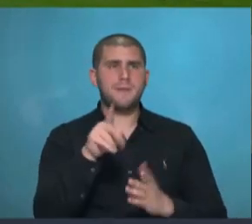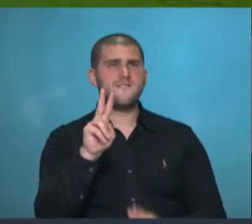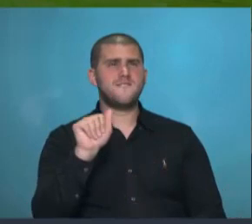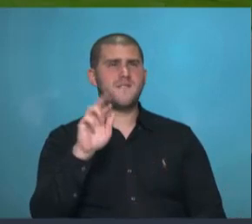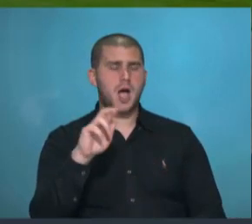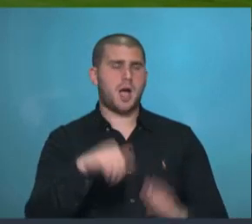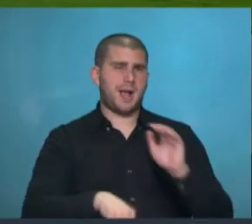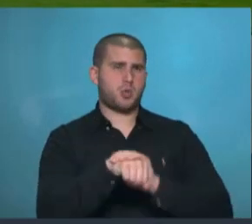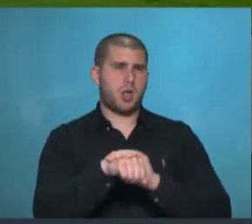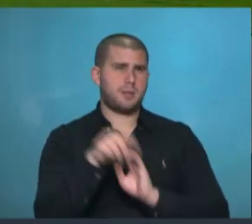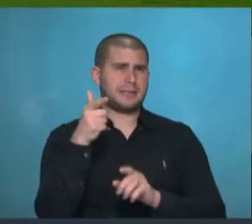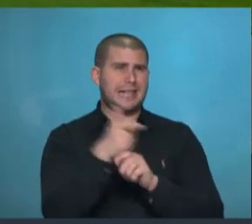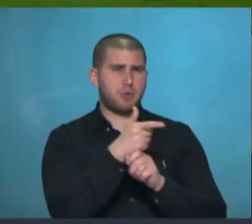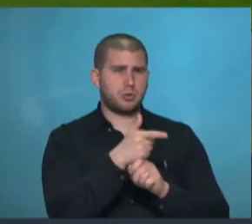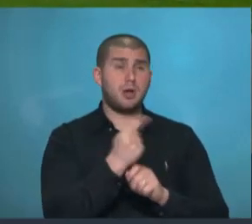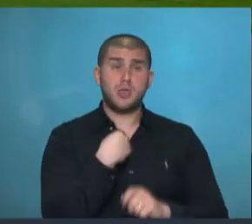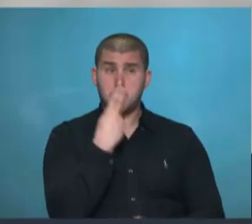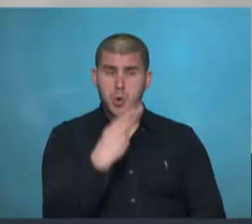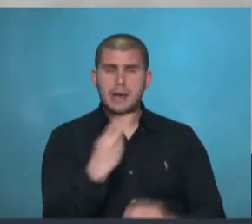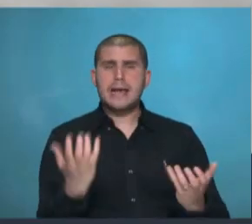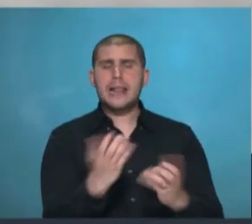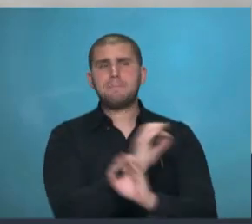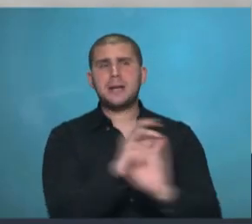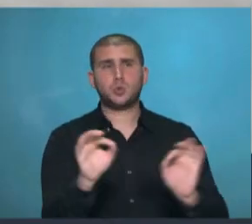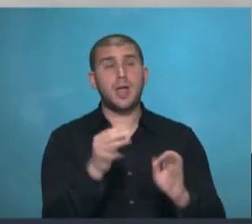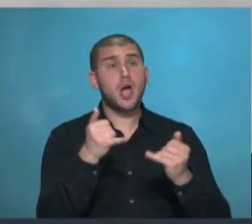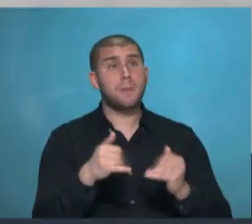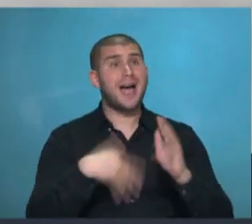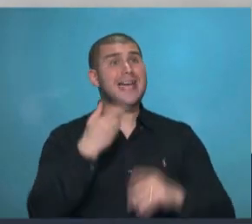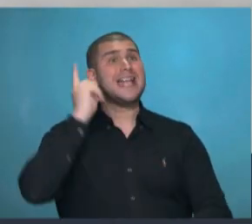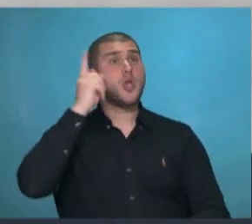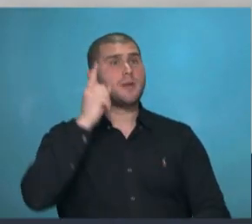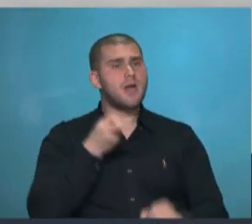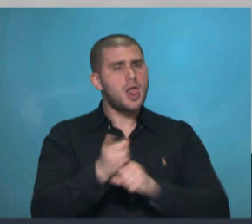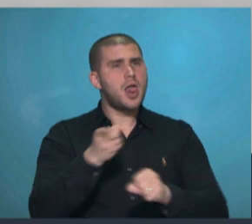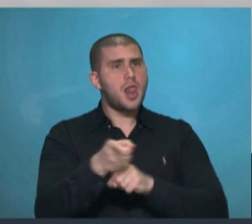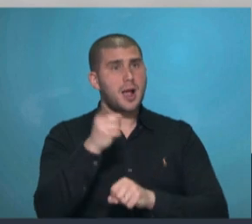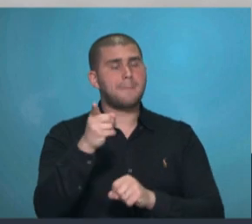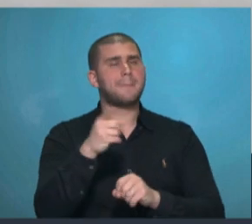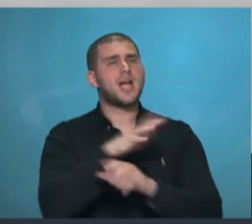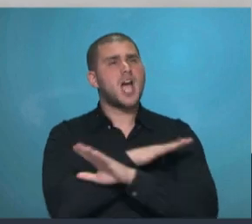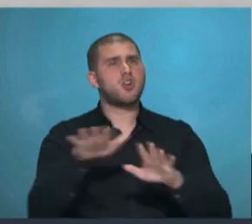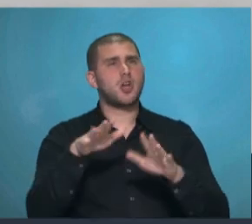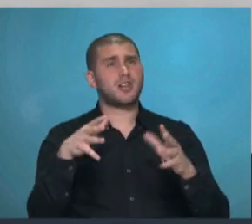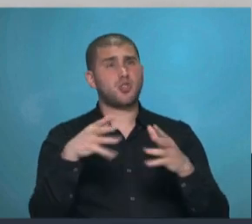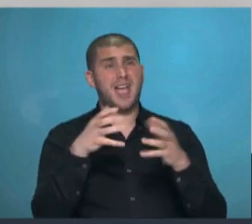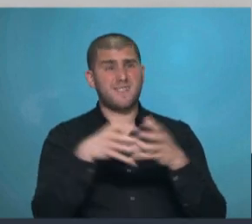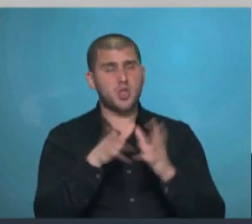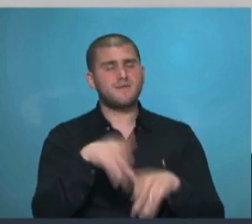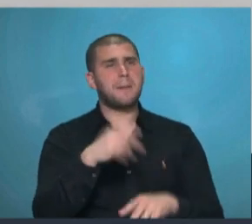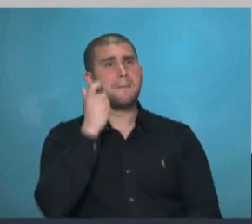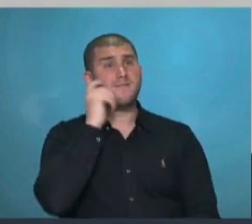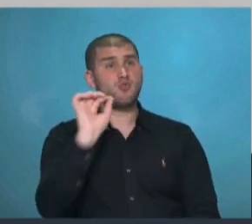בכדורגל. אני רואה את זה ככלי מצוין. היום בעקבות איומים ונעצות כלפיו ברשתות החברתיות ובנייד שלו ושל